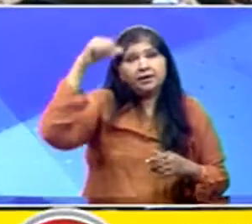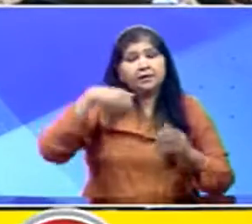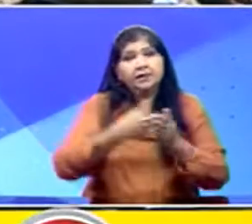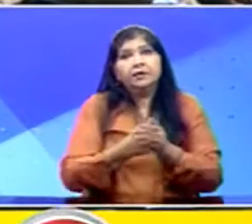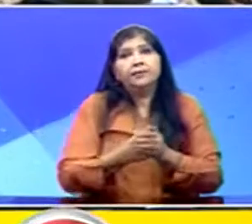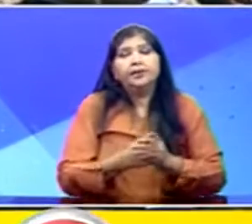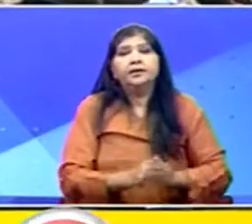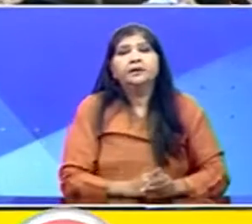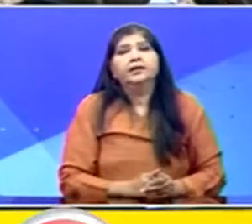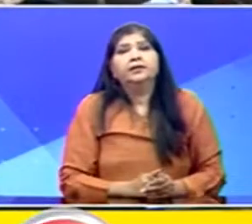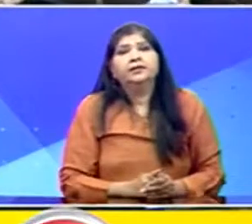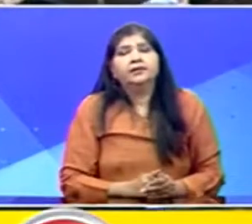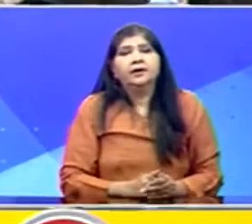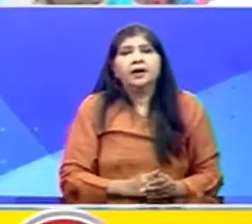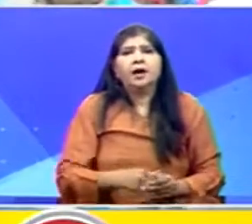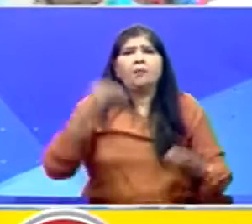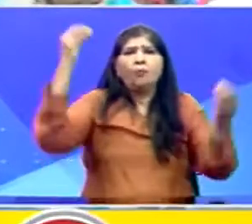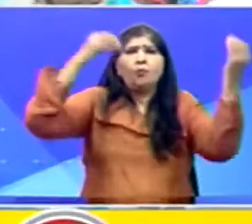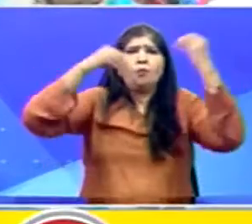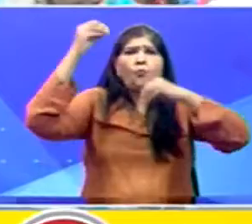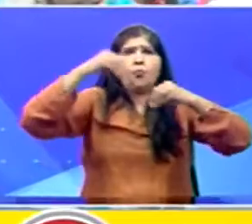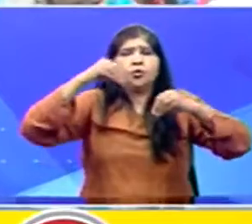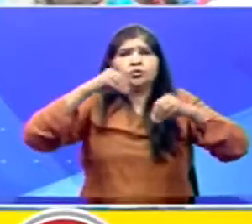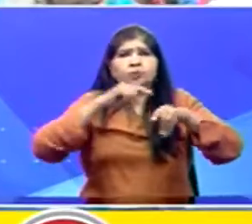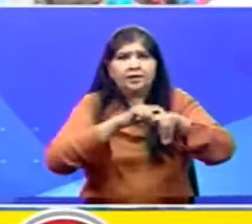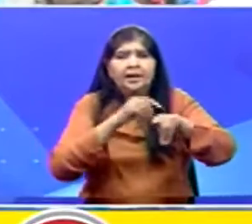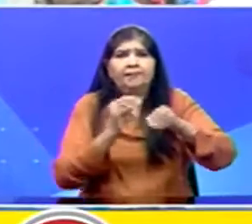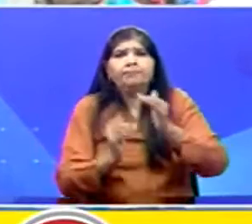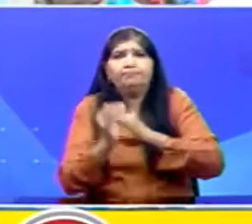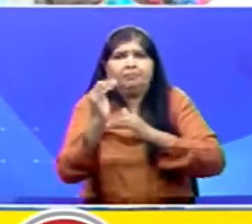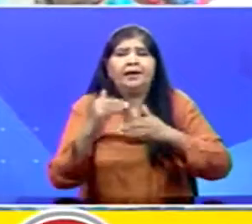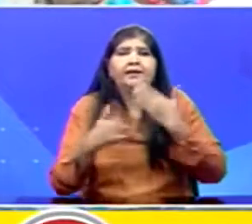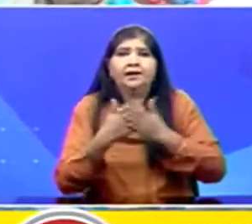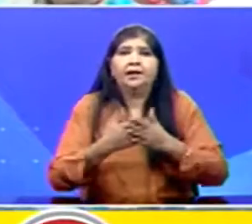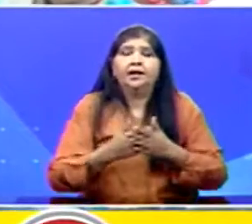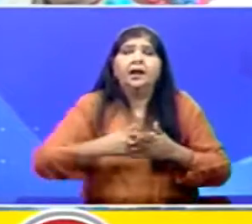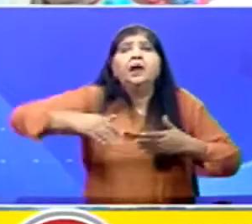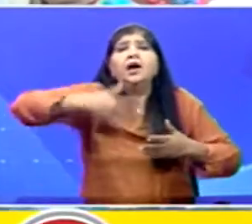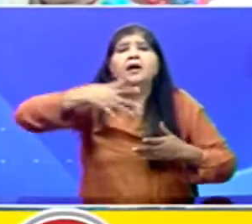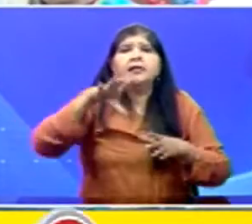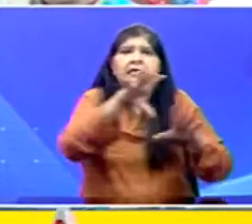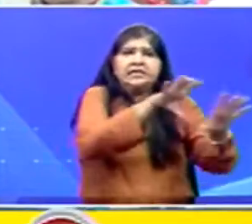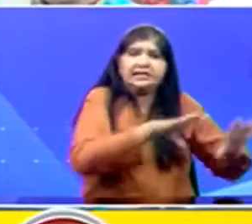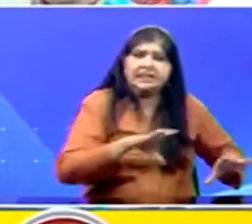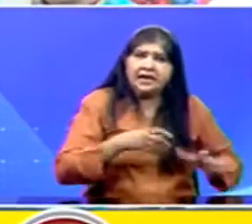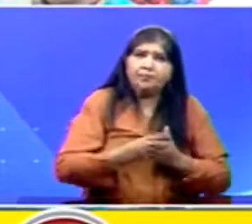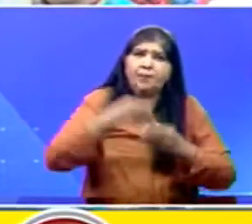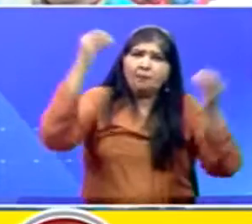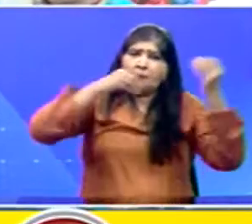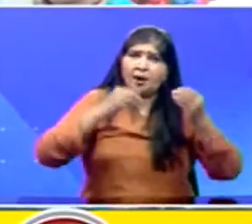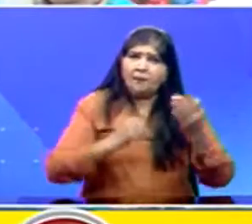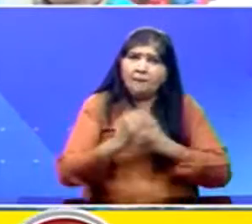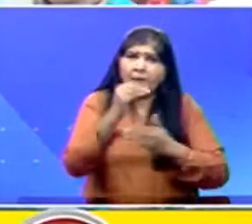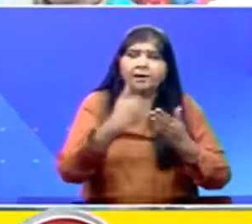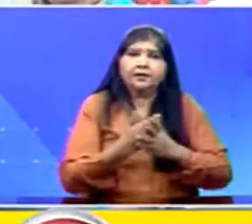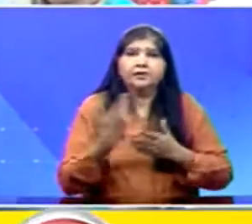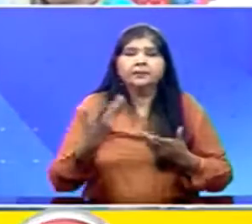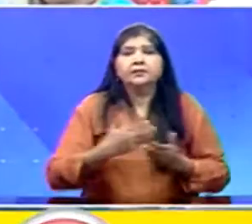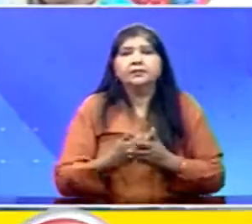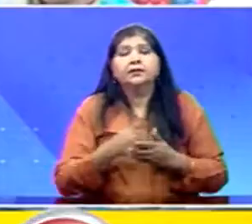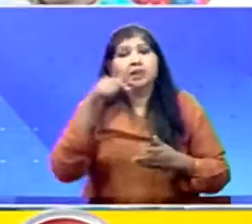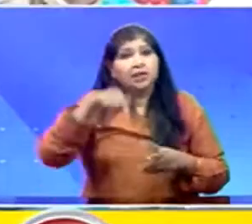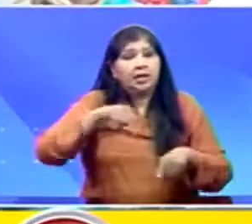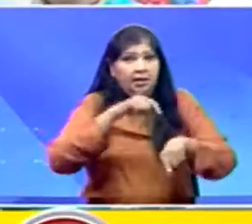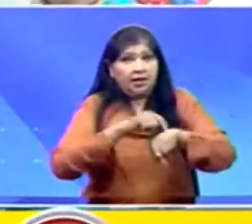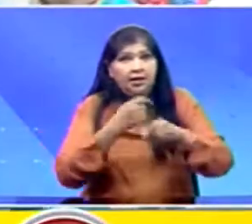मानसुन का लगातार विस्तार हो रहा है अनेग राज्यों में बारिस बढ़ रही है, ये